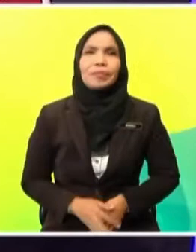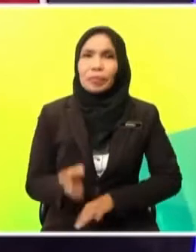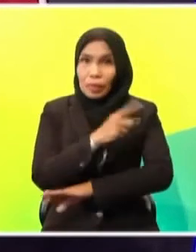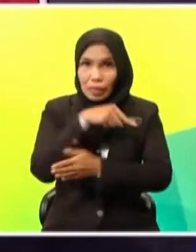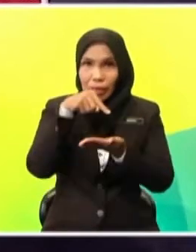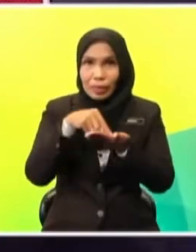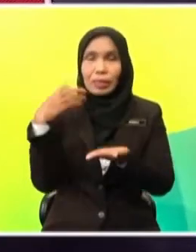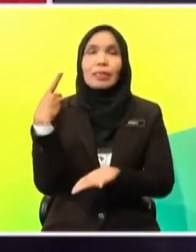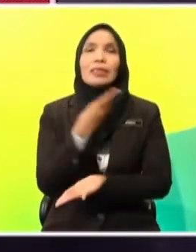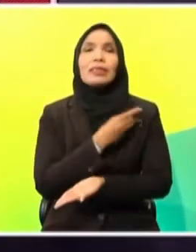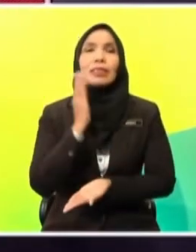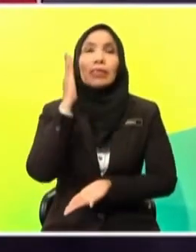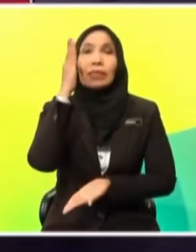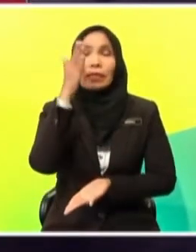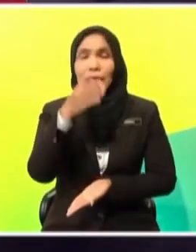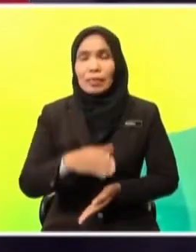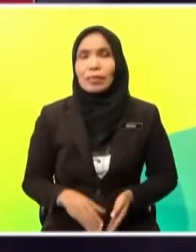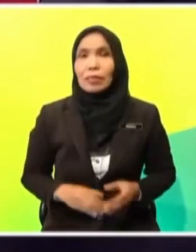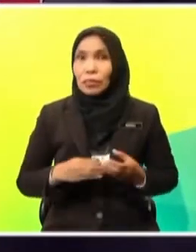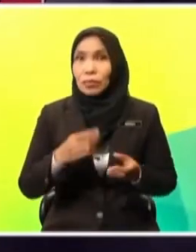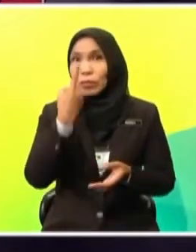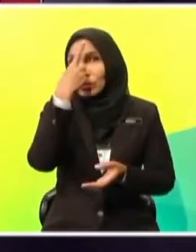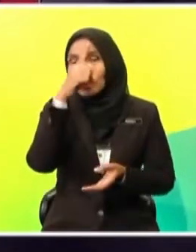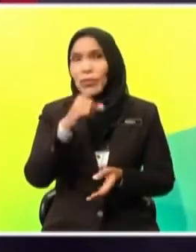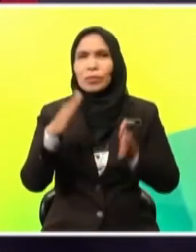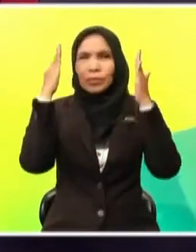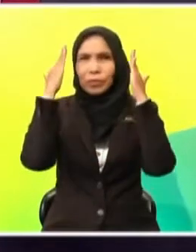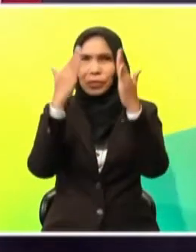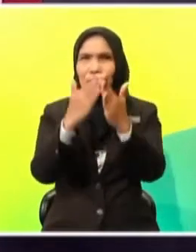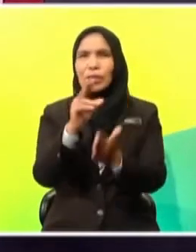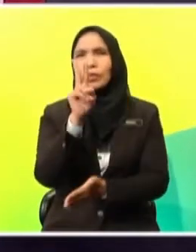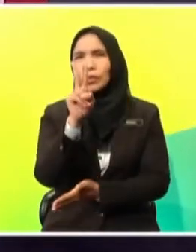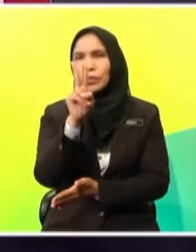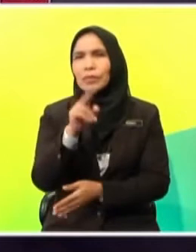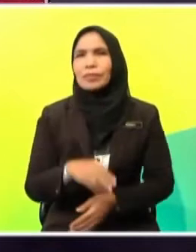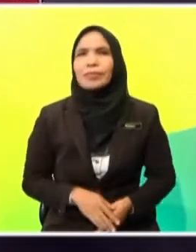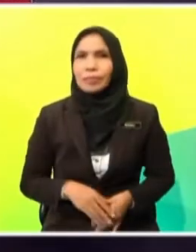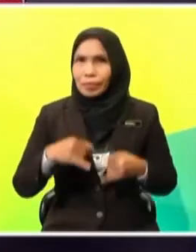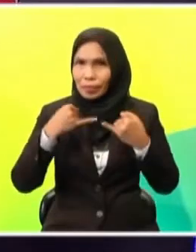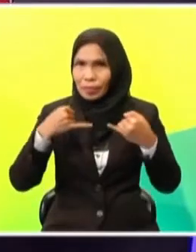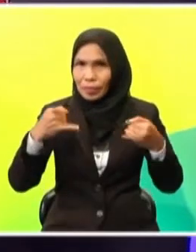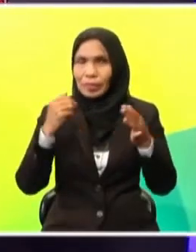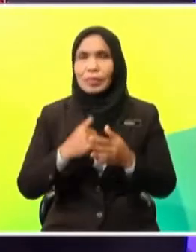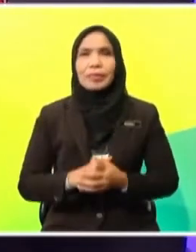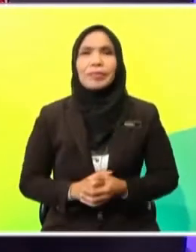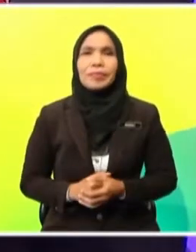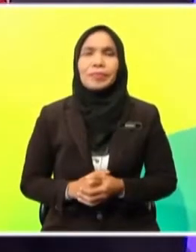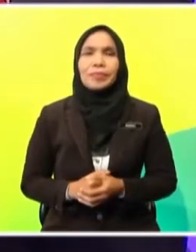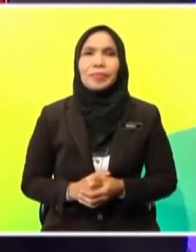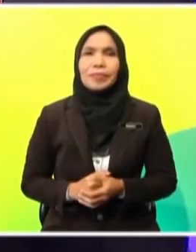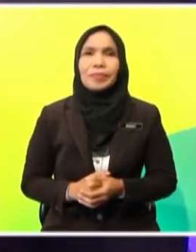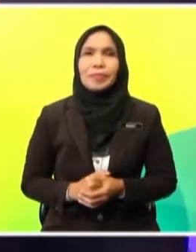ini kita akan Cuba untuk memfokuskan Aduh jenis pola suku kate